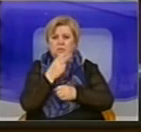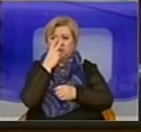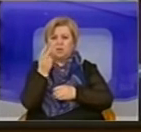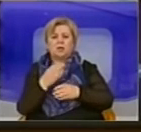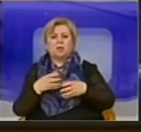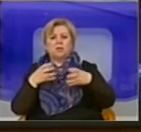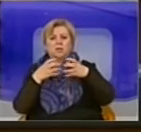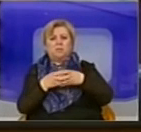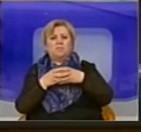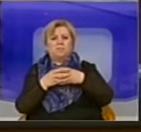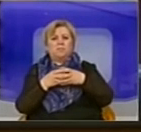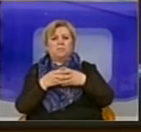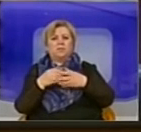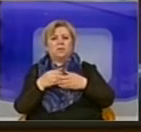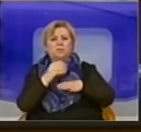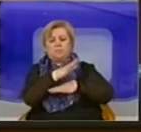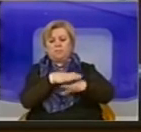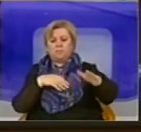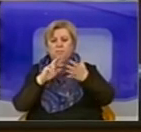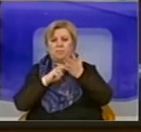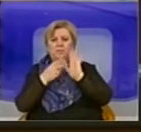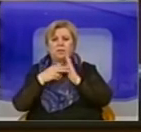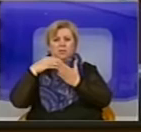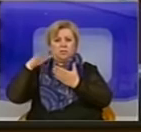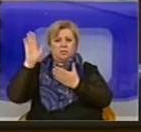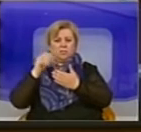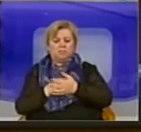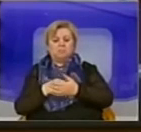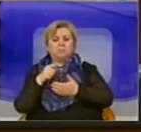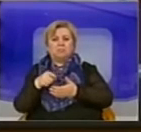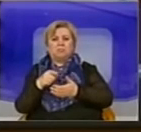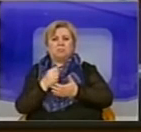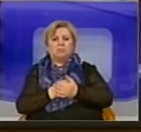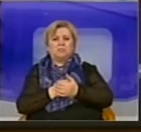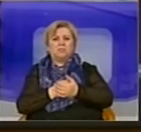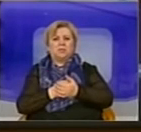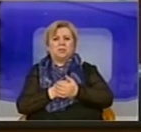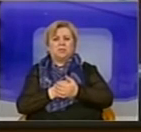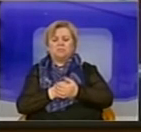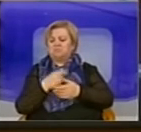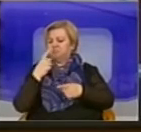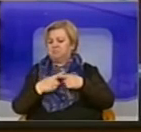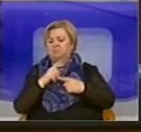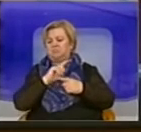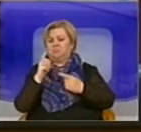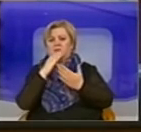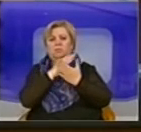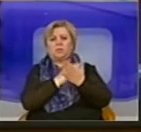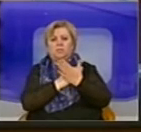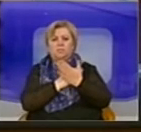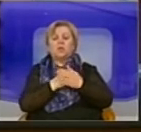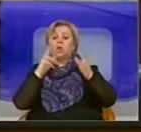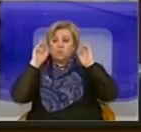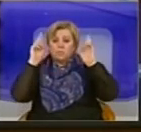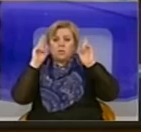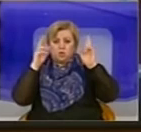diplomacia parlamentare është një ndër prioritetet e politikës së jashtme, edhe pse nuk është tjelluar gjatë krejtësisht normale në program. Unë shpresoj